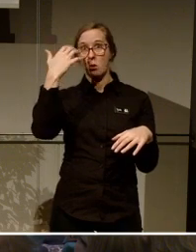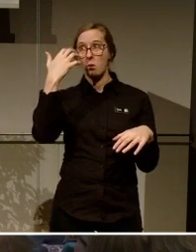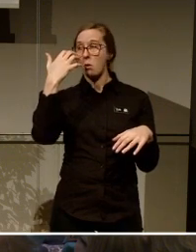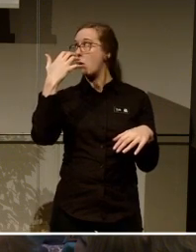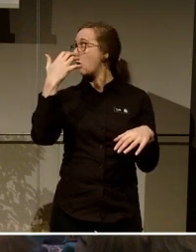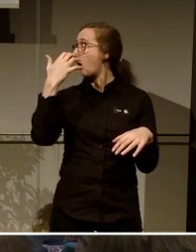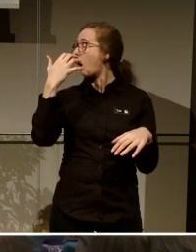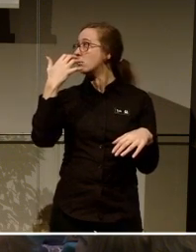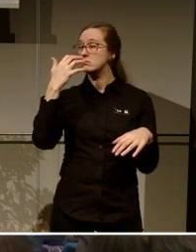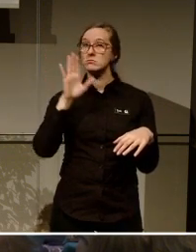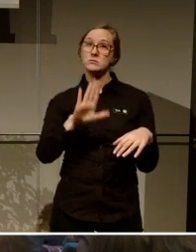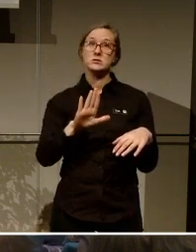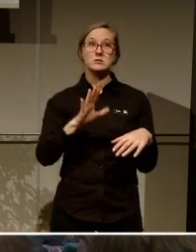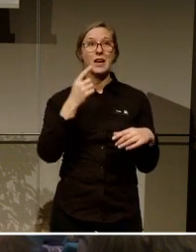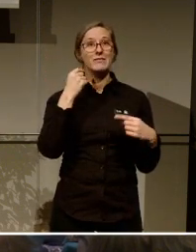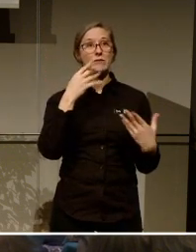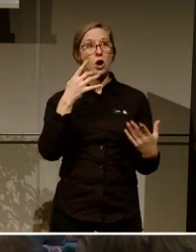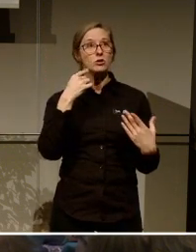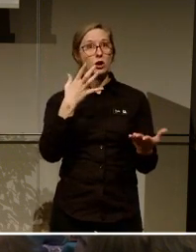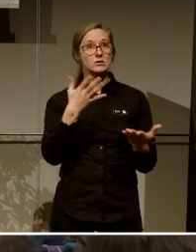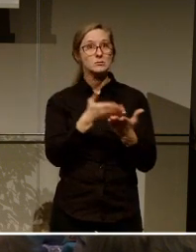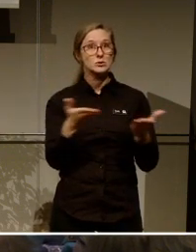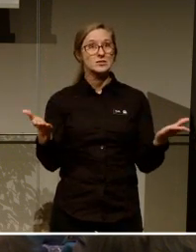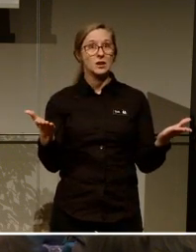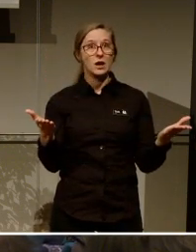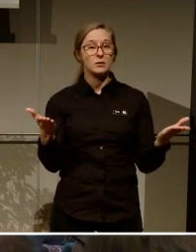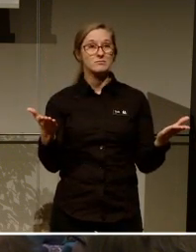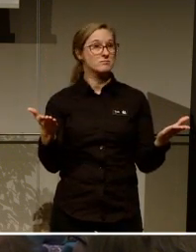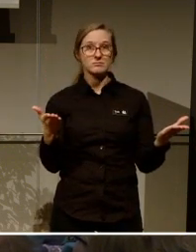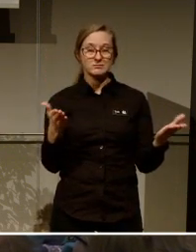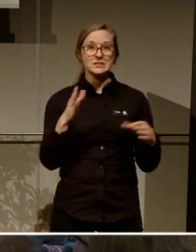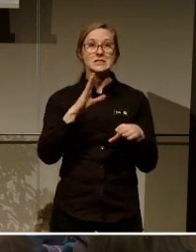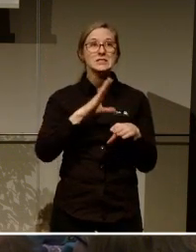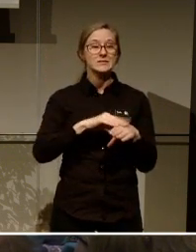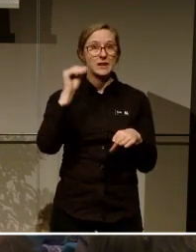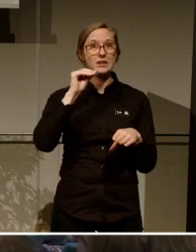vardagsmuseum? Nej, det är hela Sveriges vardagsmuseum. Så det här huset ska också täcka Kiruna.